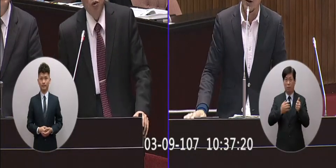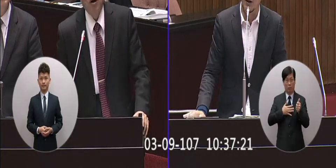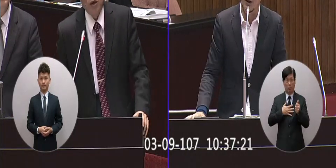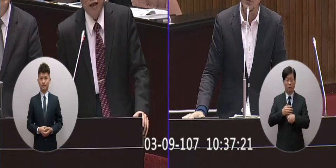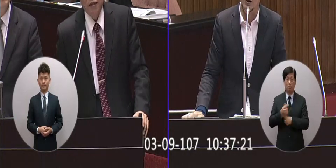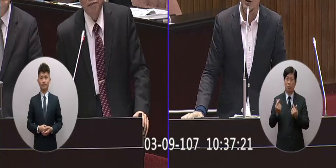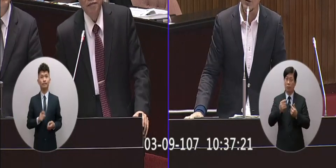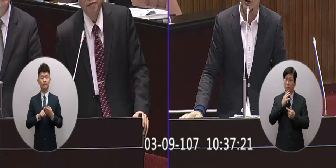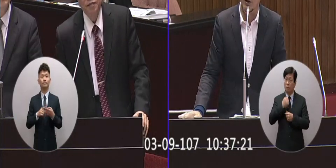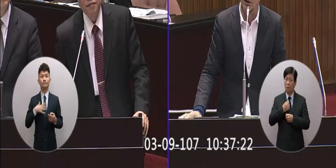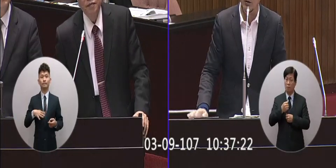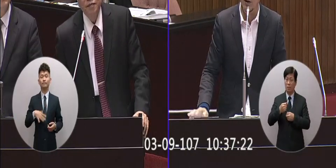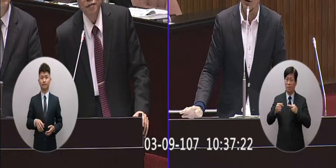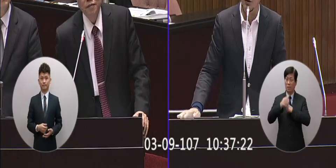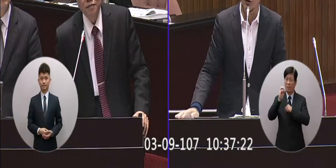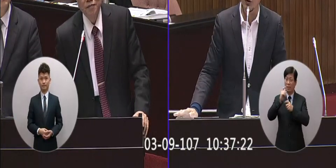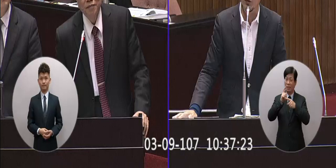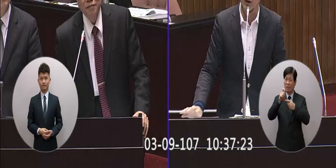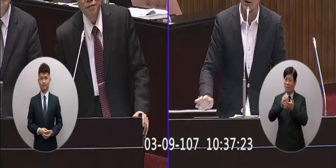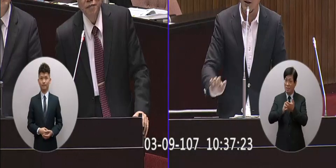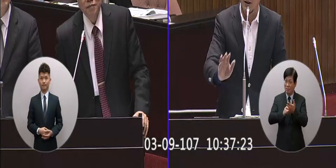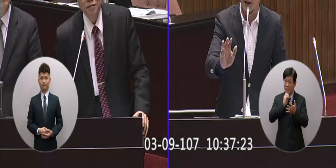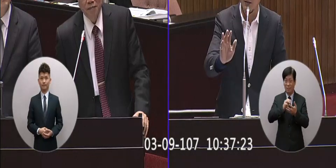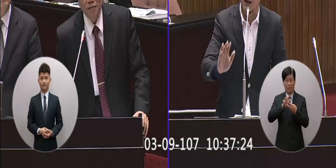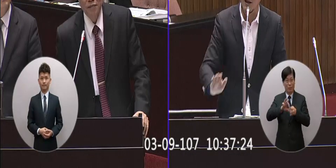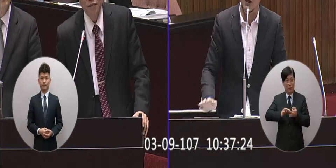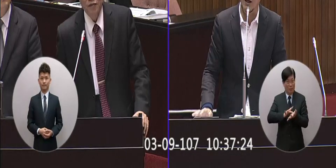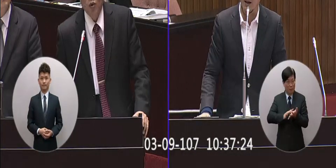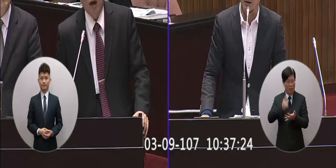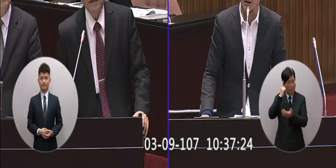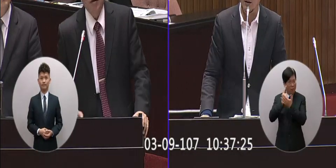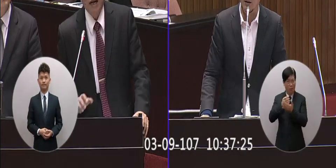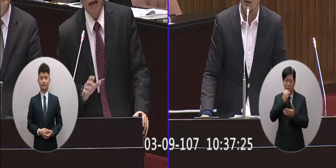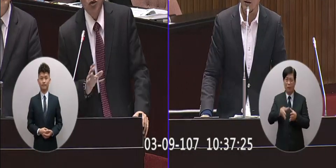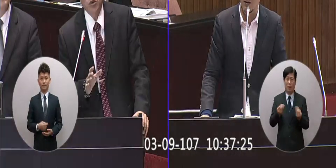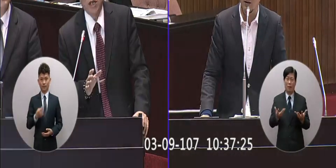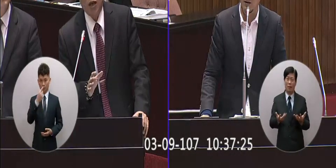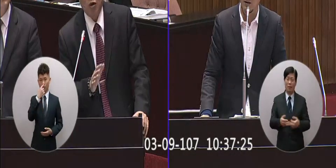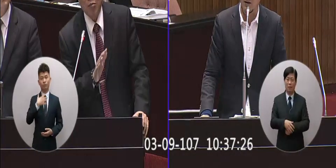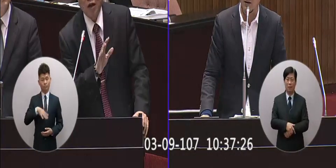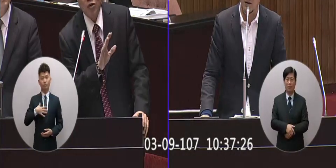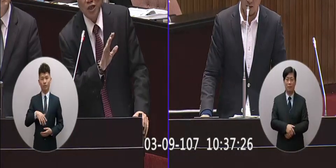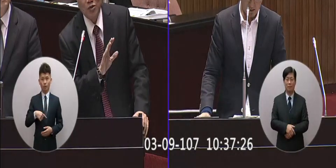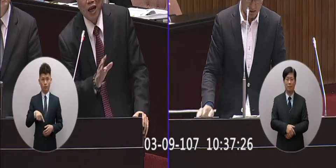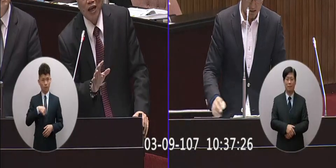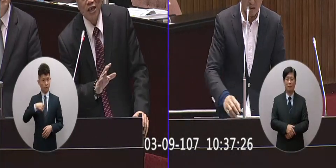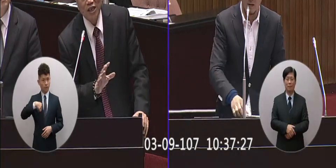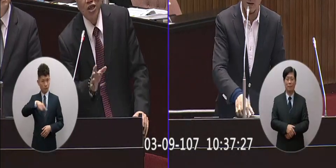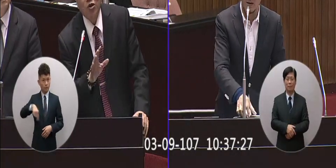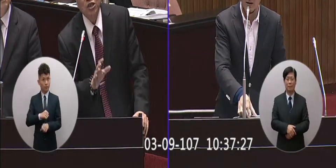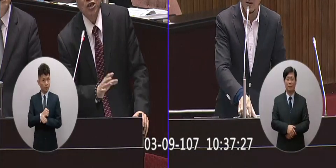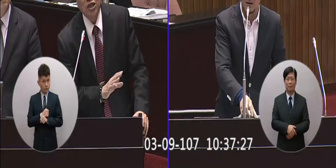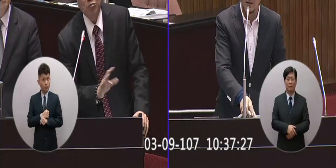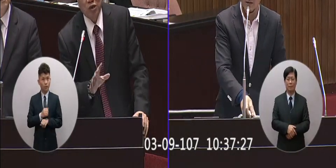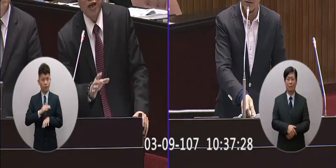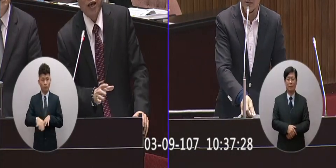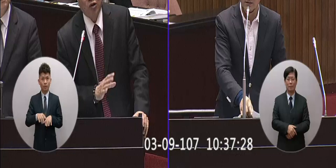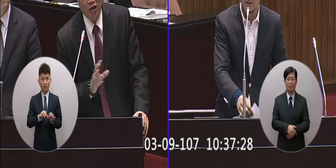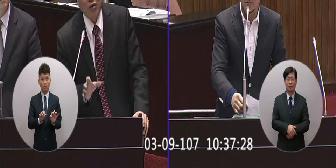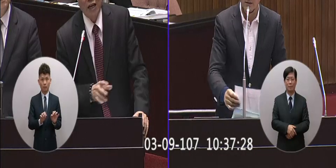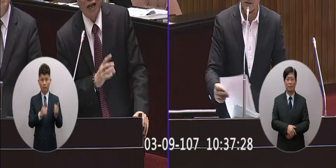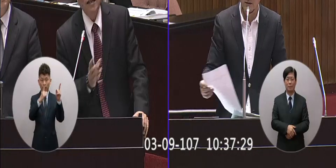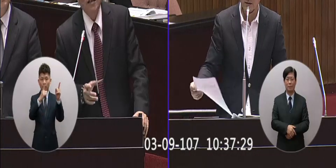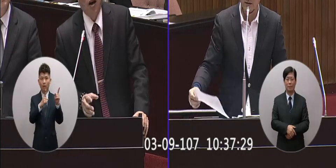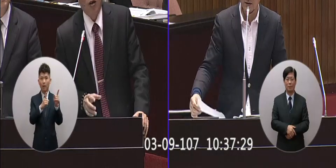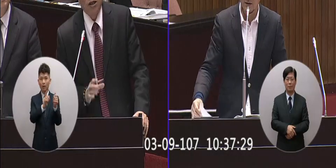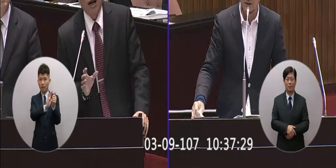听到。迄个金丝鱼、胃肠药、中国酒、姜味散，迄毋免逐工食啦。 啊，即阮会来注意个，讲办公因为安尼去影响到即个物价